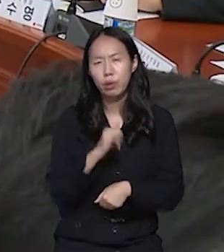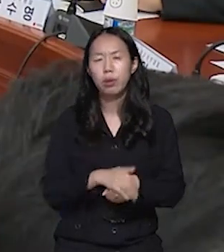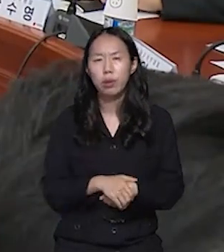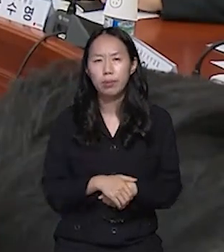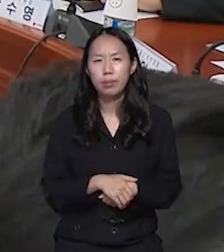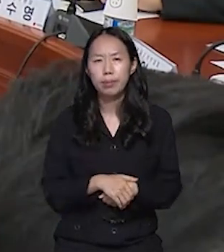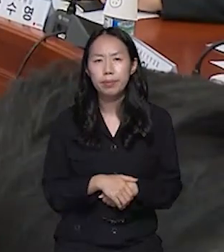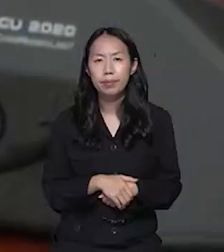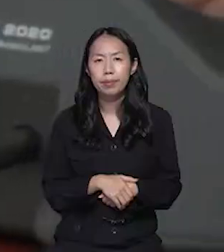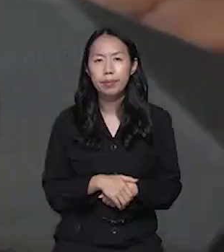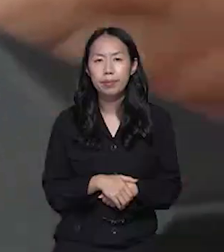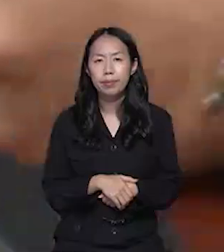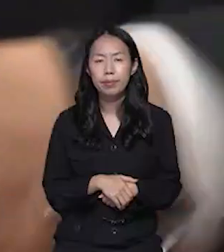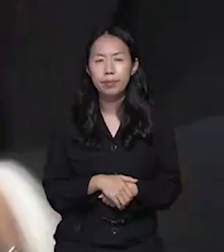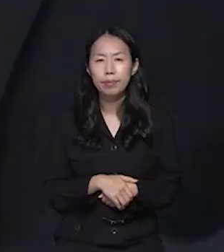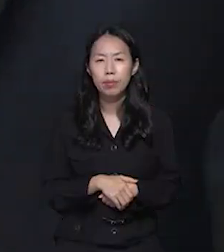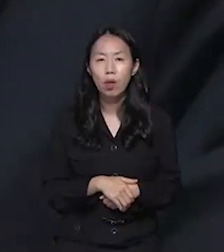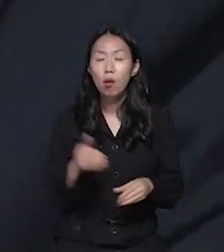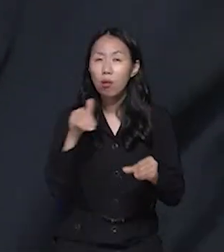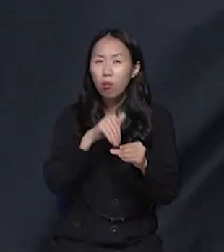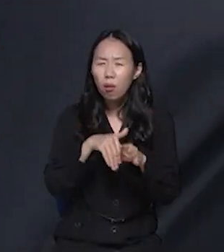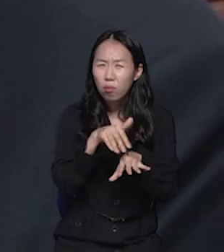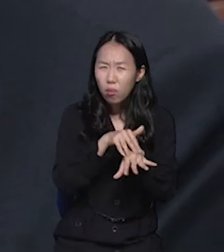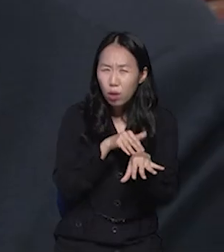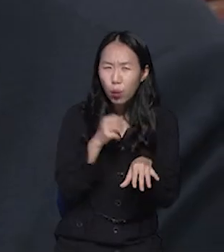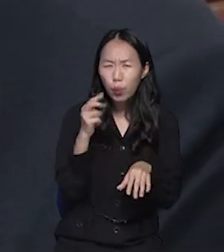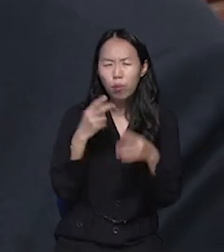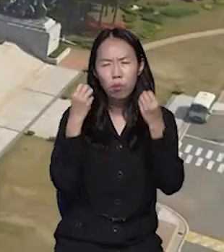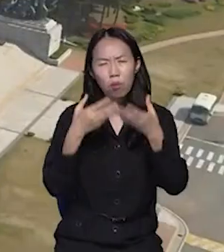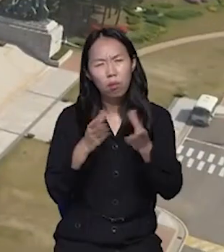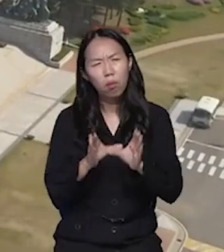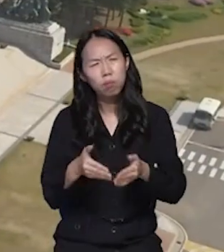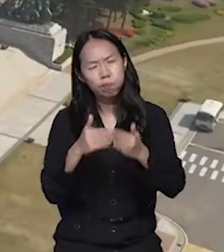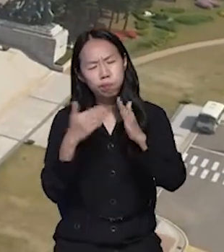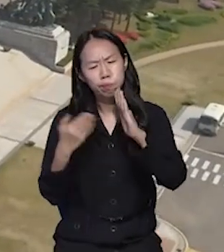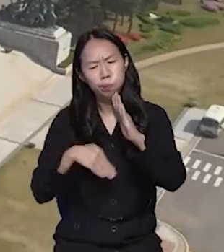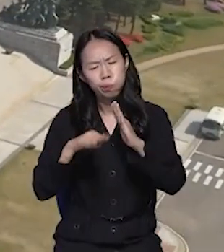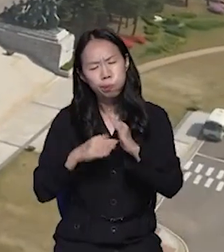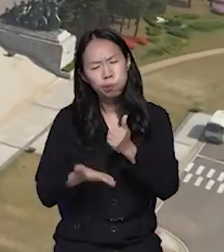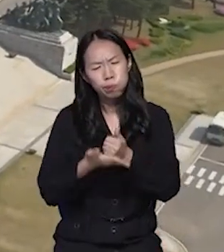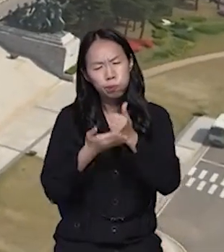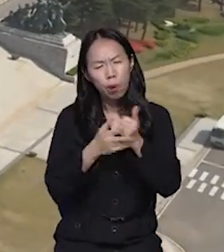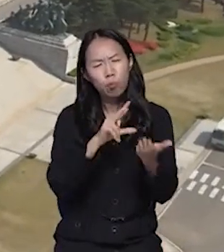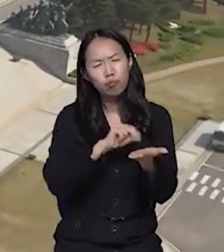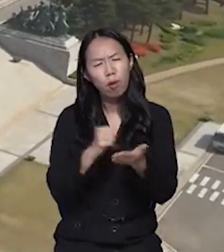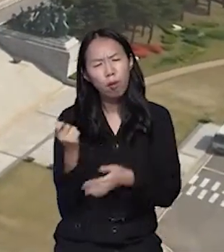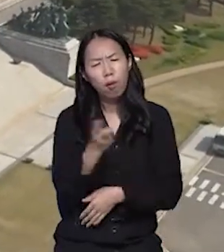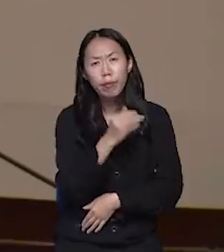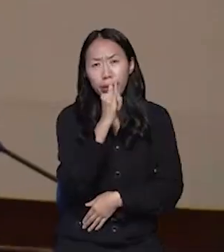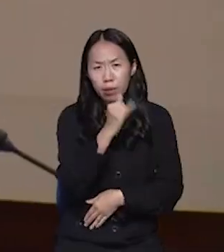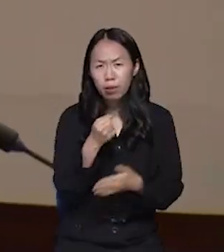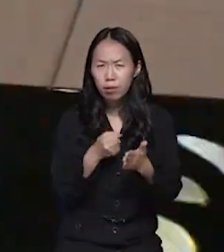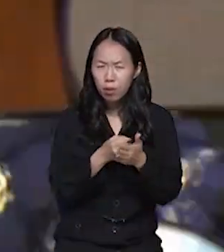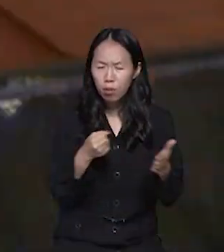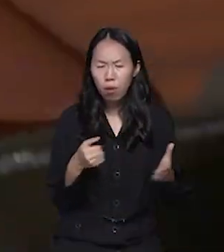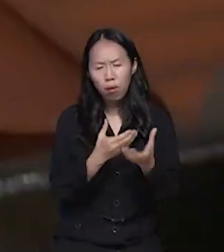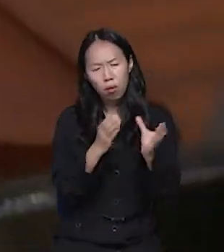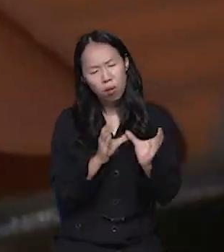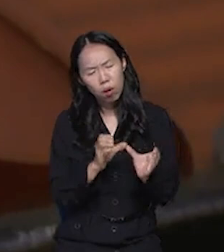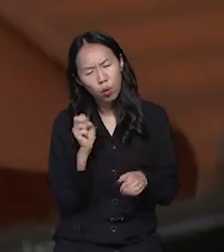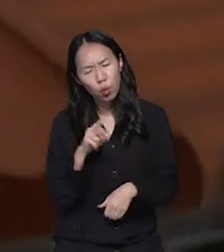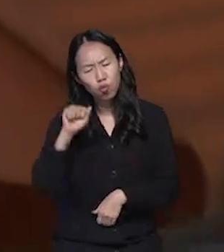가능성이 높습니다 선거 제도부터 신당창당 천지 수 선거 직전까지 정당과